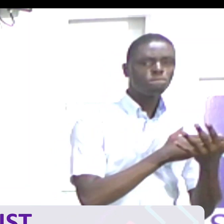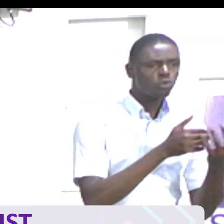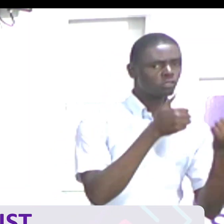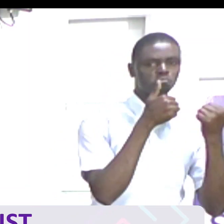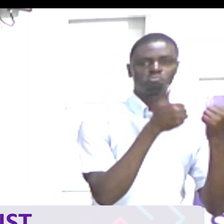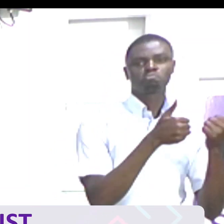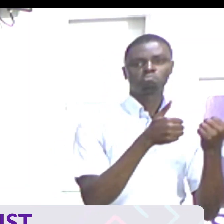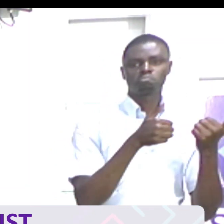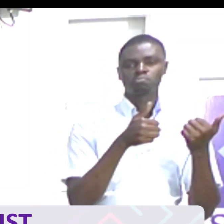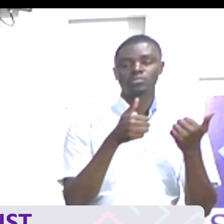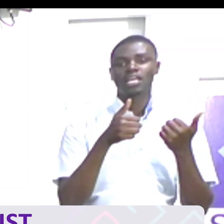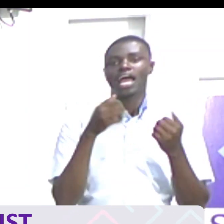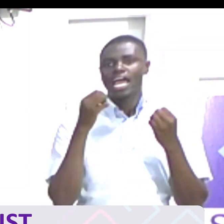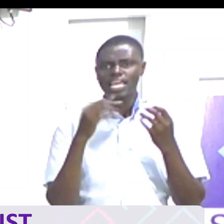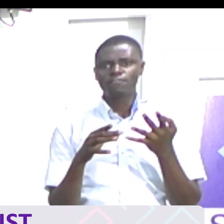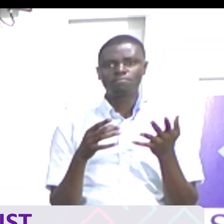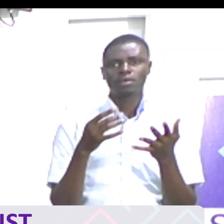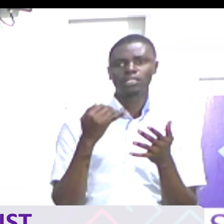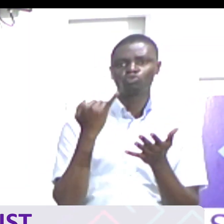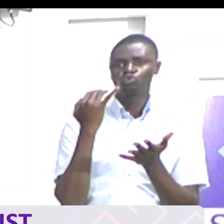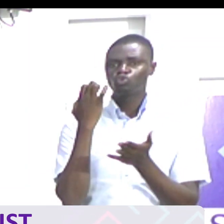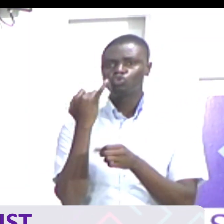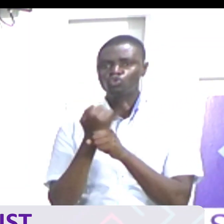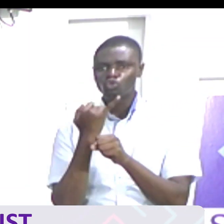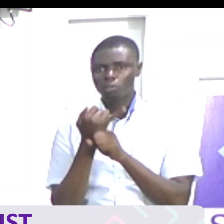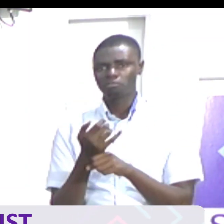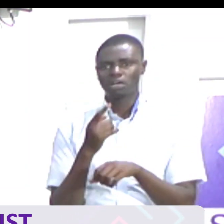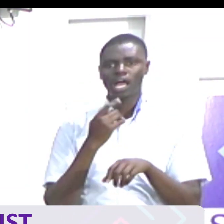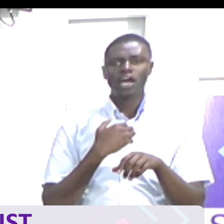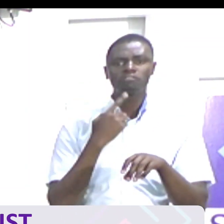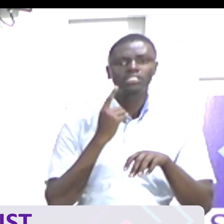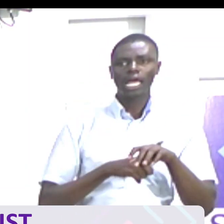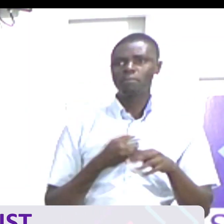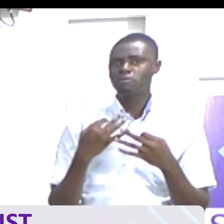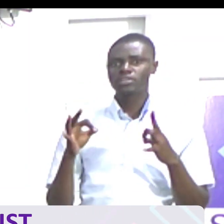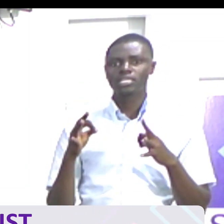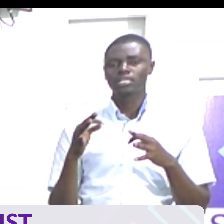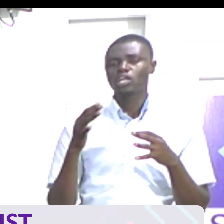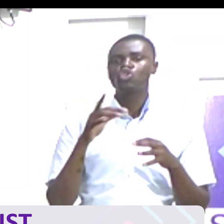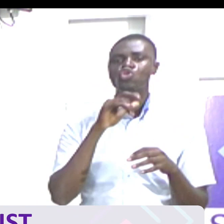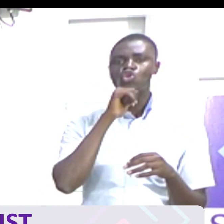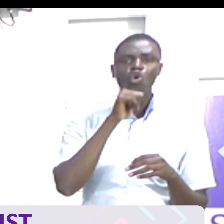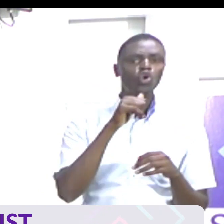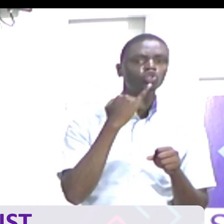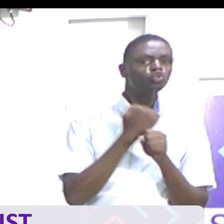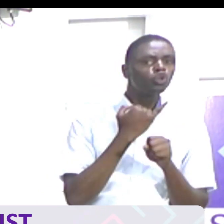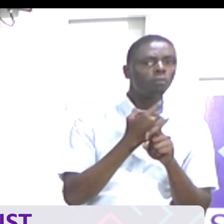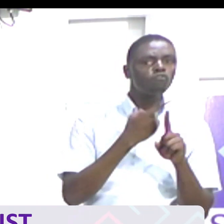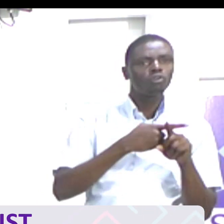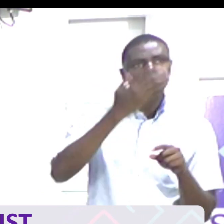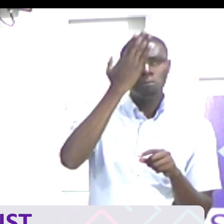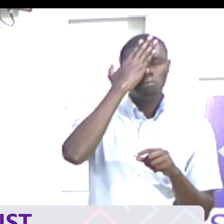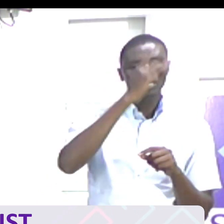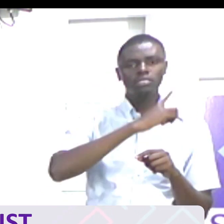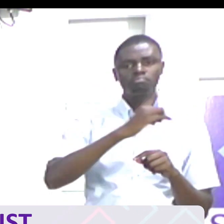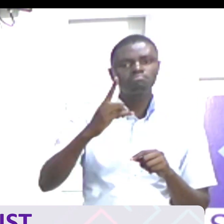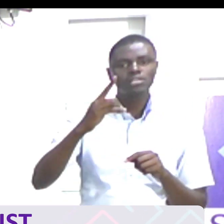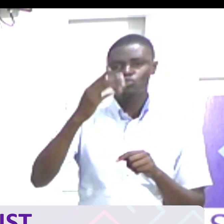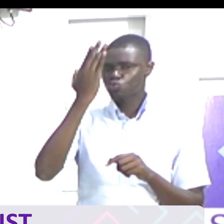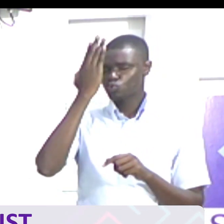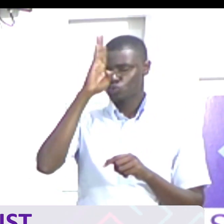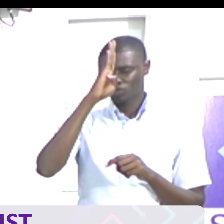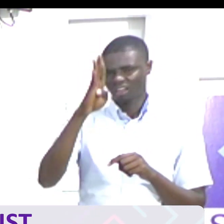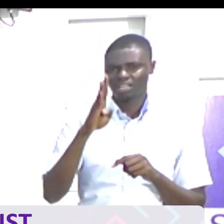Kweli. Hata kama umechorwa job, kuna ile time uko free. Si eti unaenda job Monday to Sunday. Kabisa. Tafuta kitu tu wenyewe